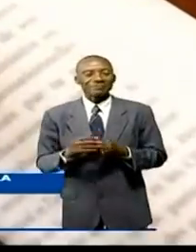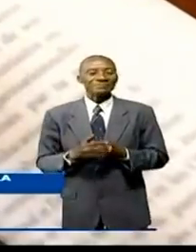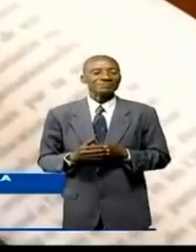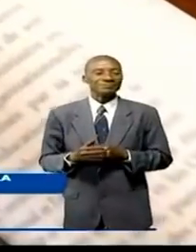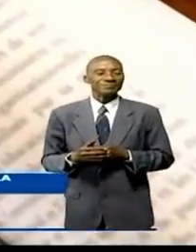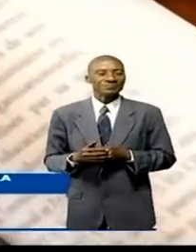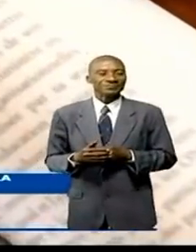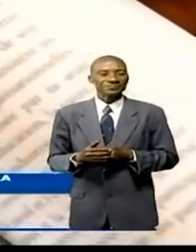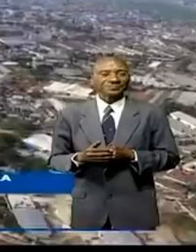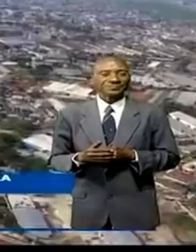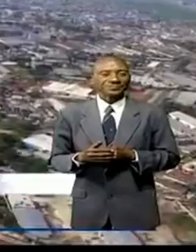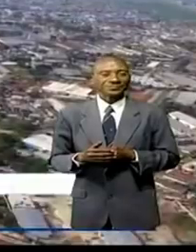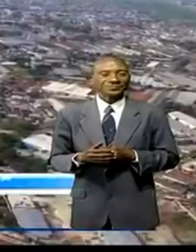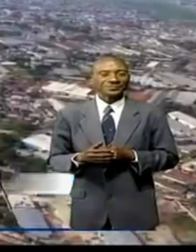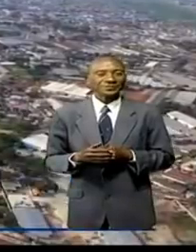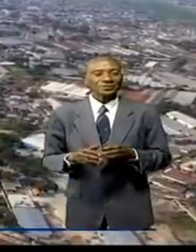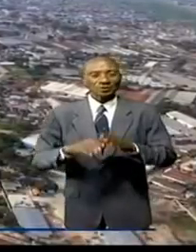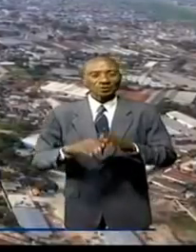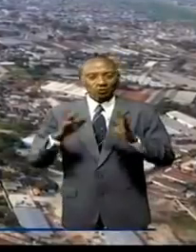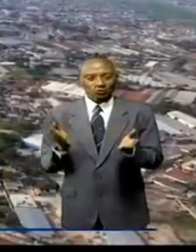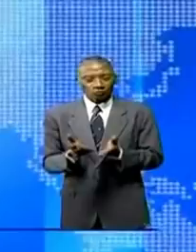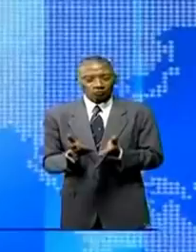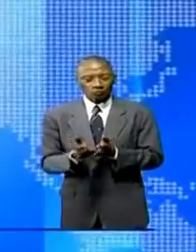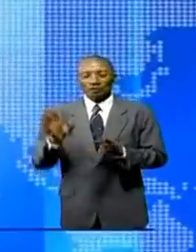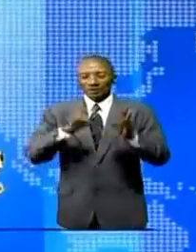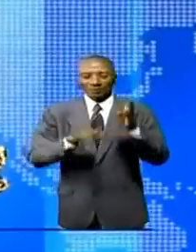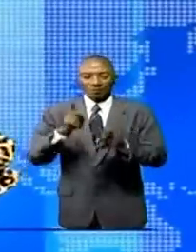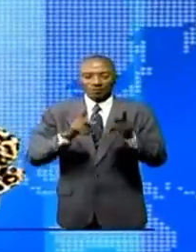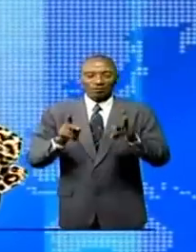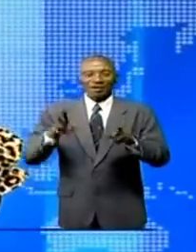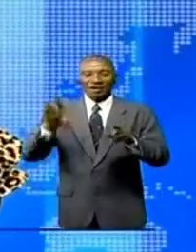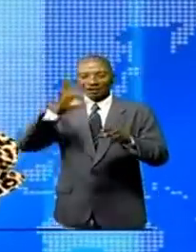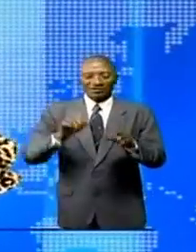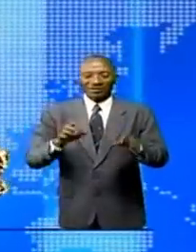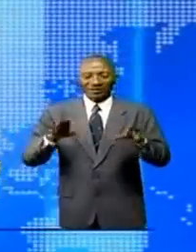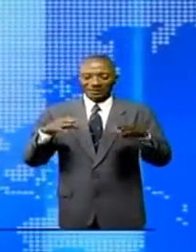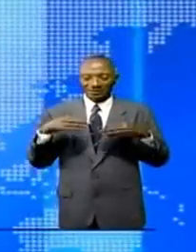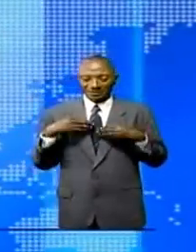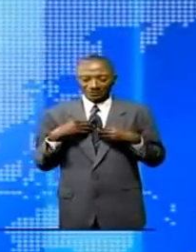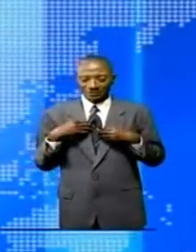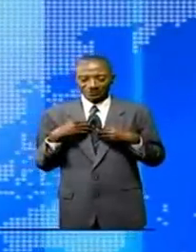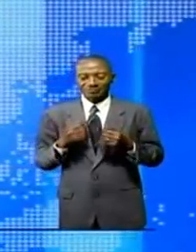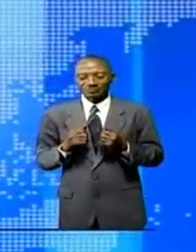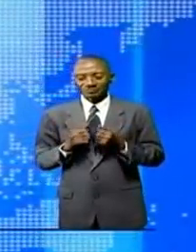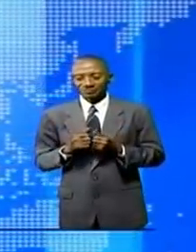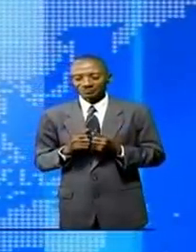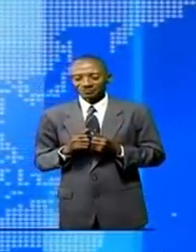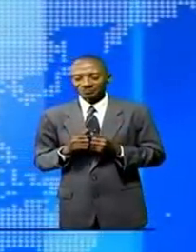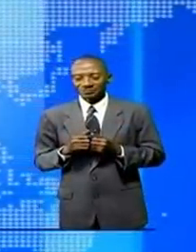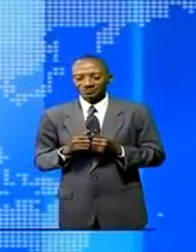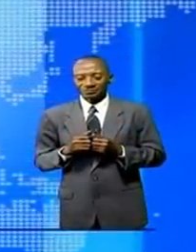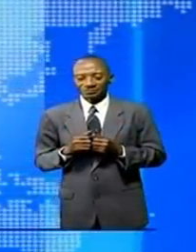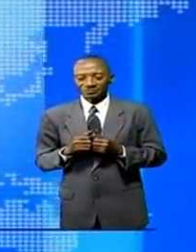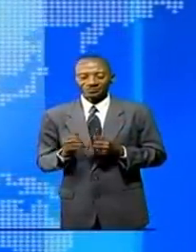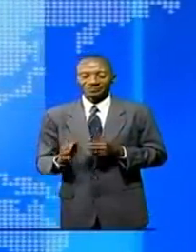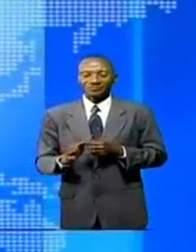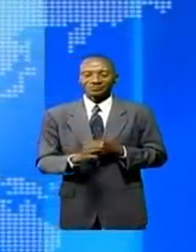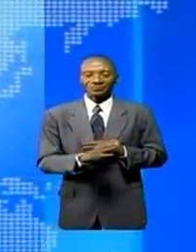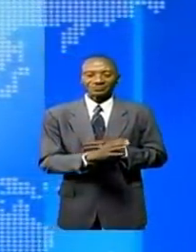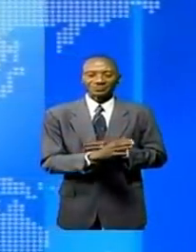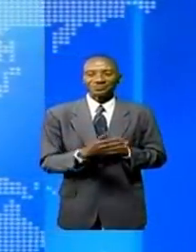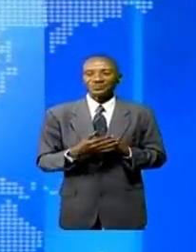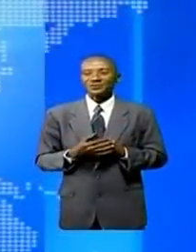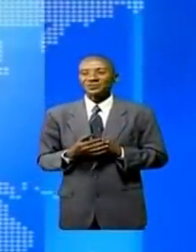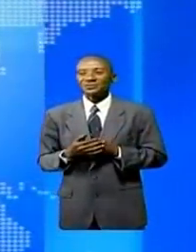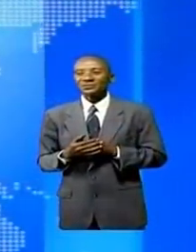enrichir l'environnement scientifique des peuples africains. Réalisé par Monique Mavungu, Discover Mpongo, Maria